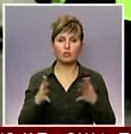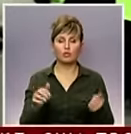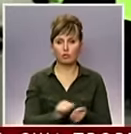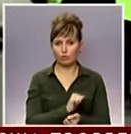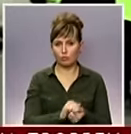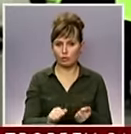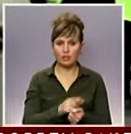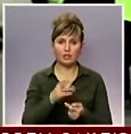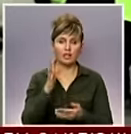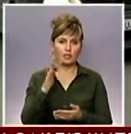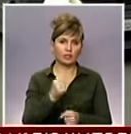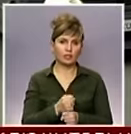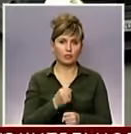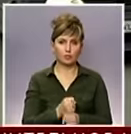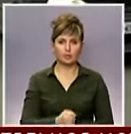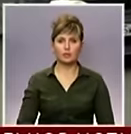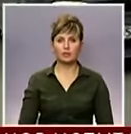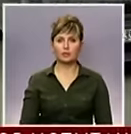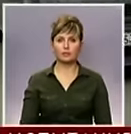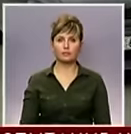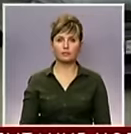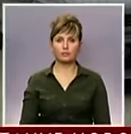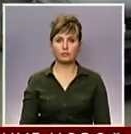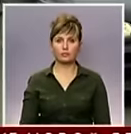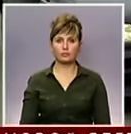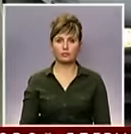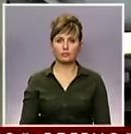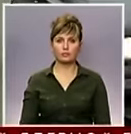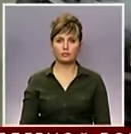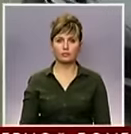большой документ для дальнейшей работы. Ажар Оразбай, Канат Кигизбаев, телеканал Алматы.